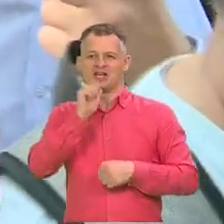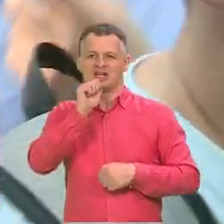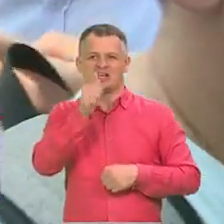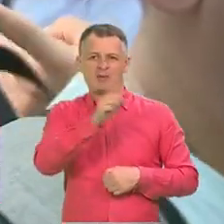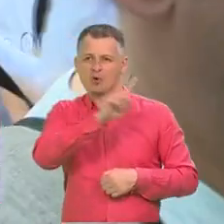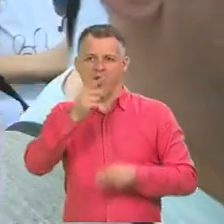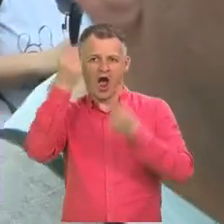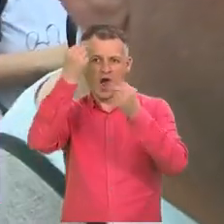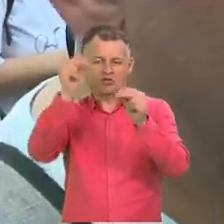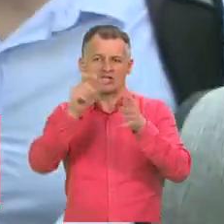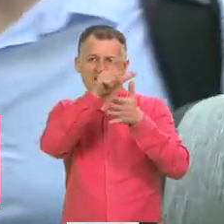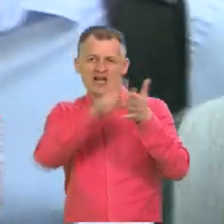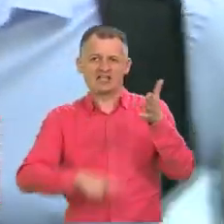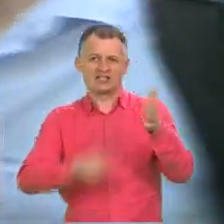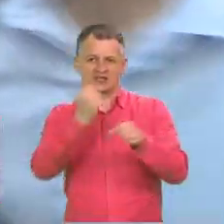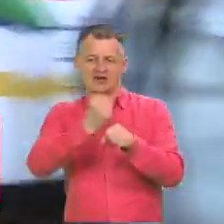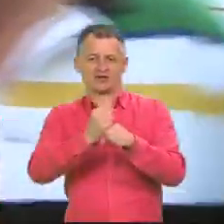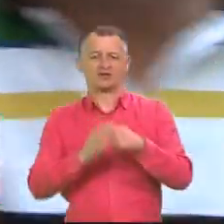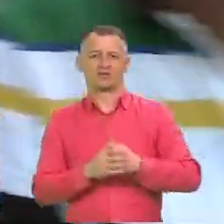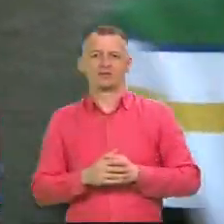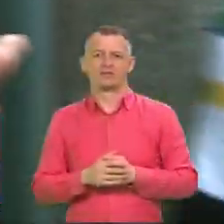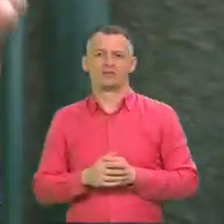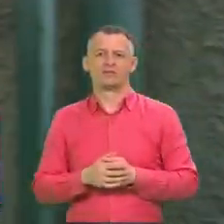da? Lumea nu a știut.